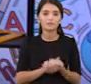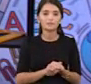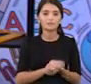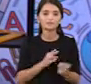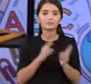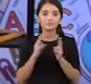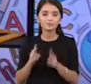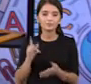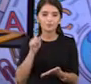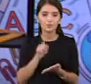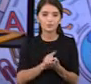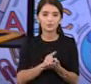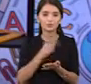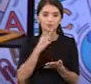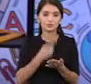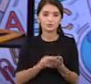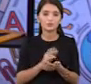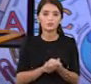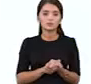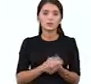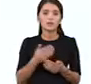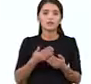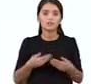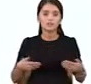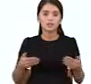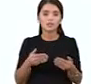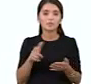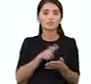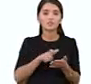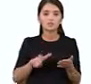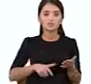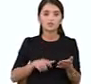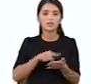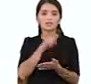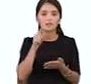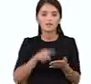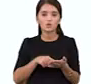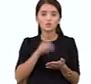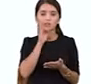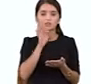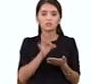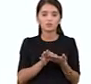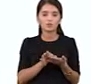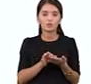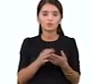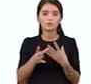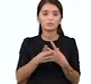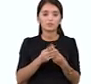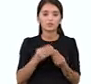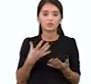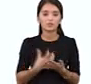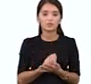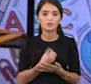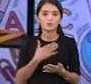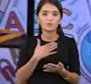Barakalla. Endi navbatdagi topshiriqqa o'tsak. Endi sizlar bilan she'r ustida savollarga javoblarni